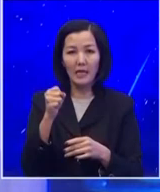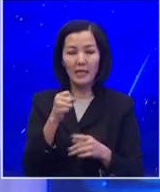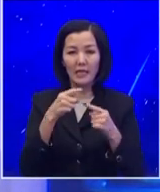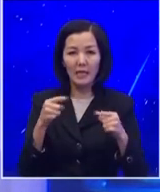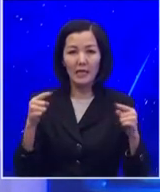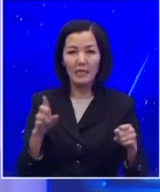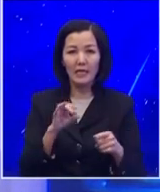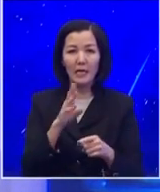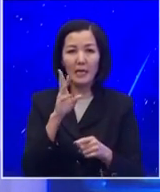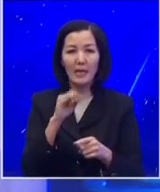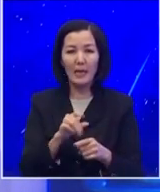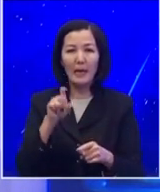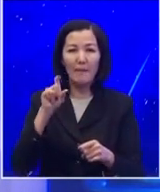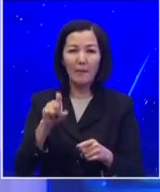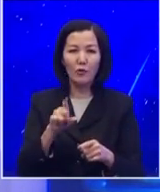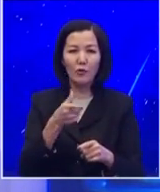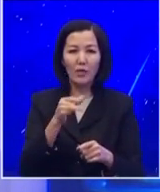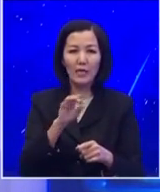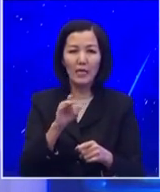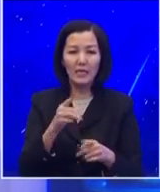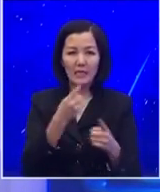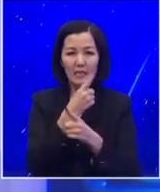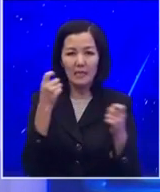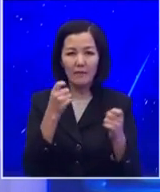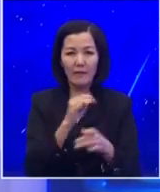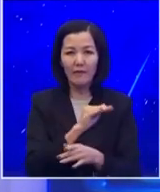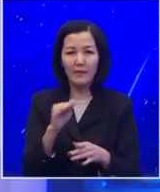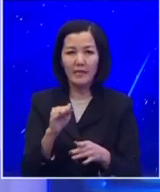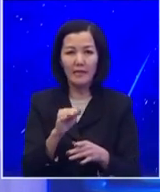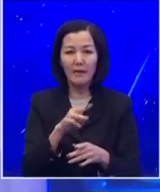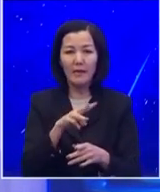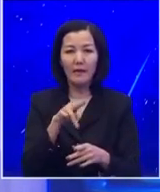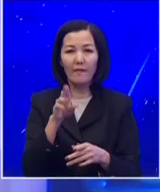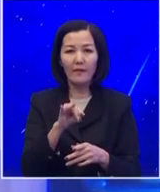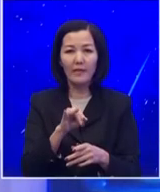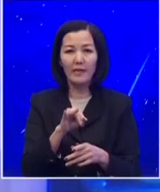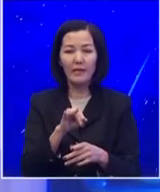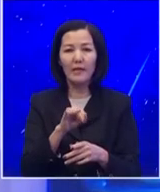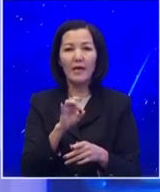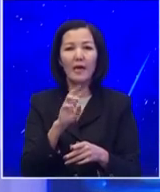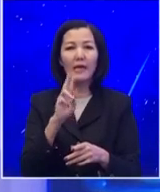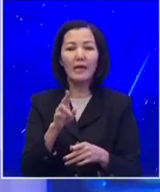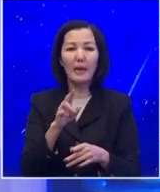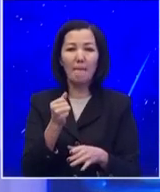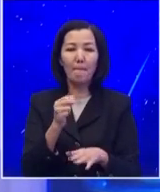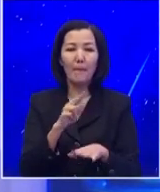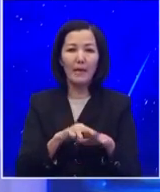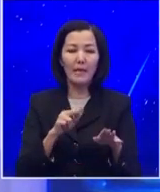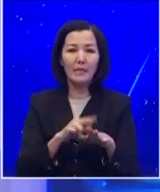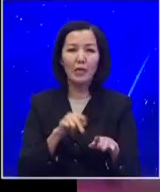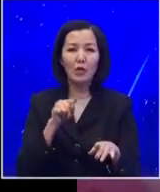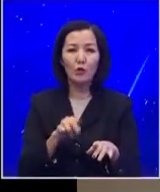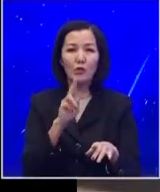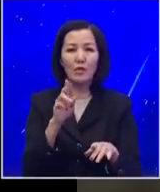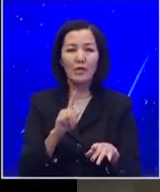разных калибров, патроны и гильзы, сообщается на официальном сайте МВД РК полиция.кз.